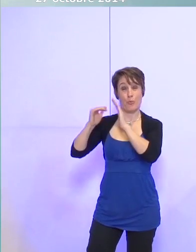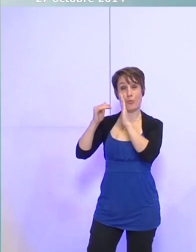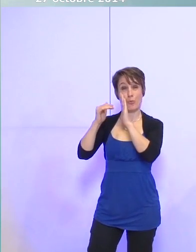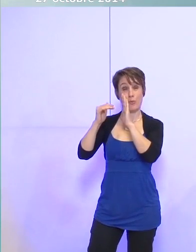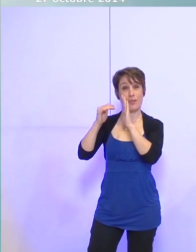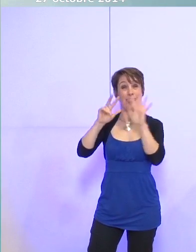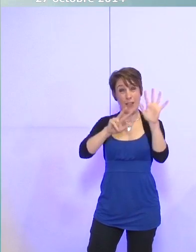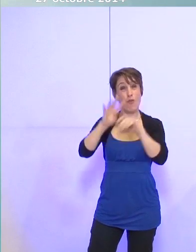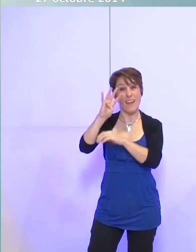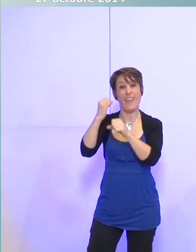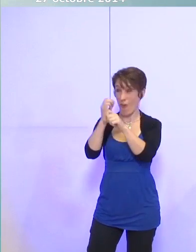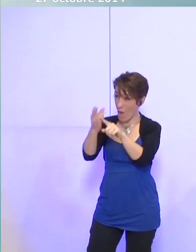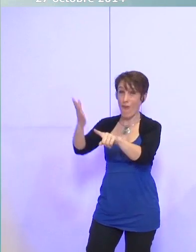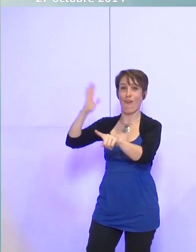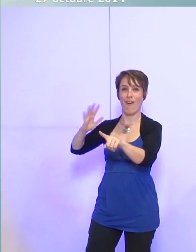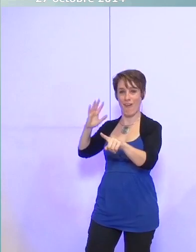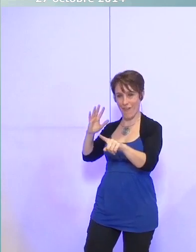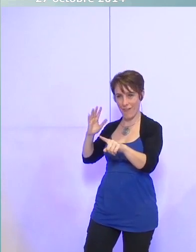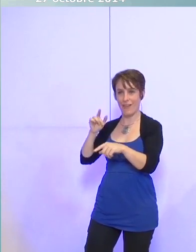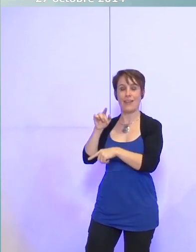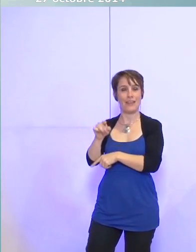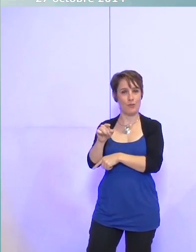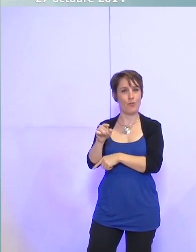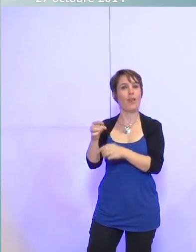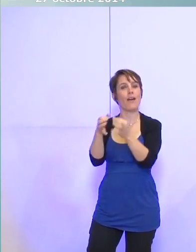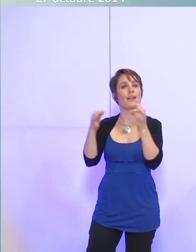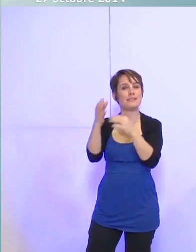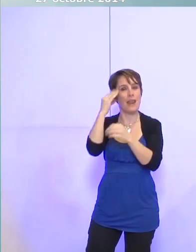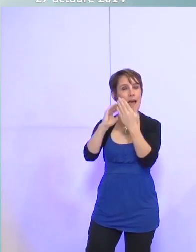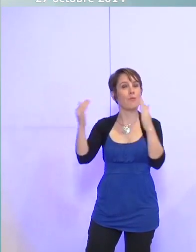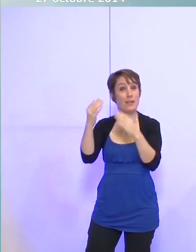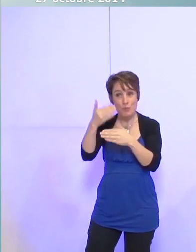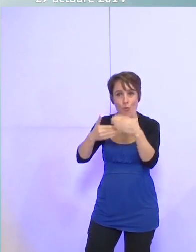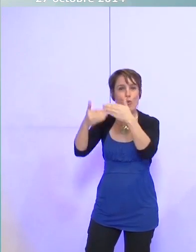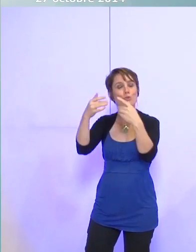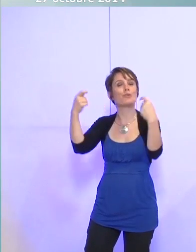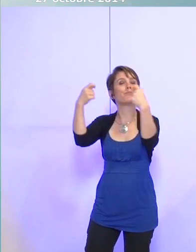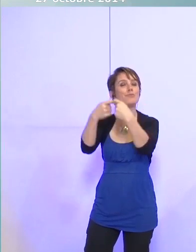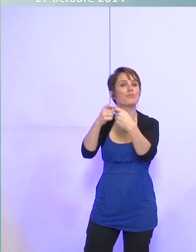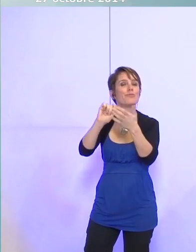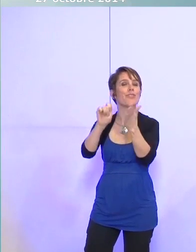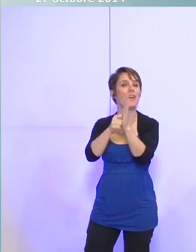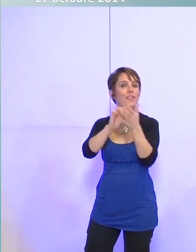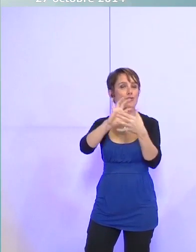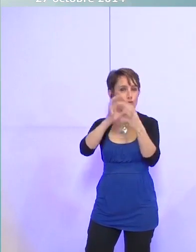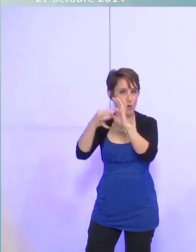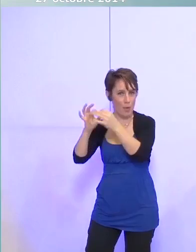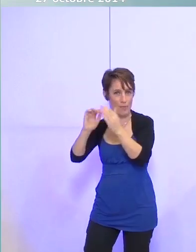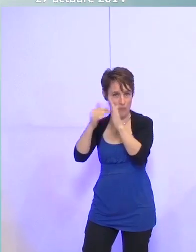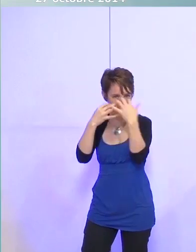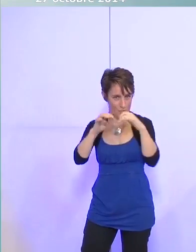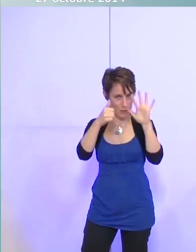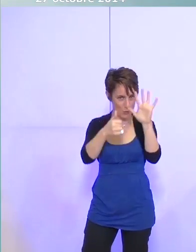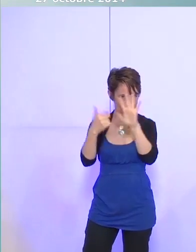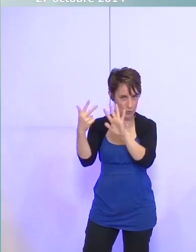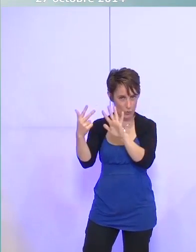qu'il héberge aujourd'hui, a été construit pour les Jeux Olympiques de 1968. Nous reprenons aujourd'hui la